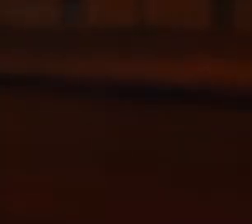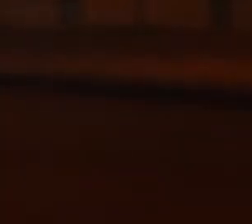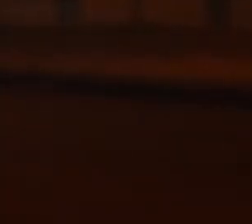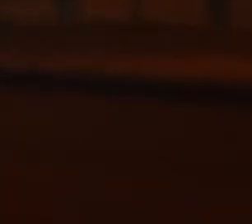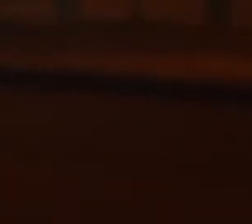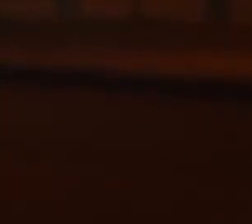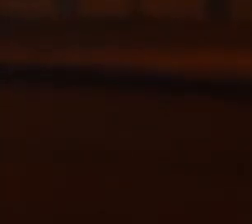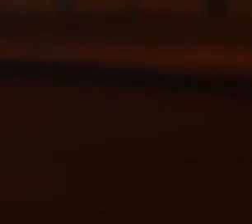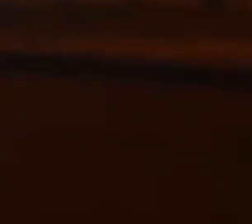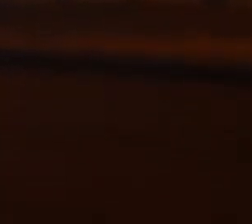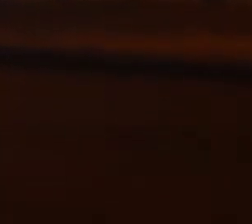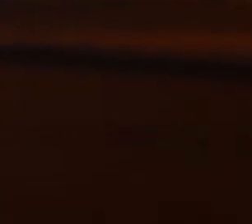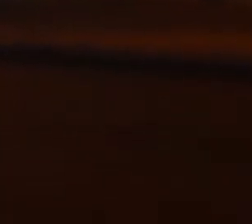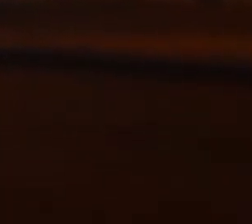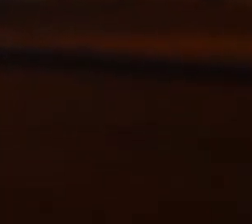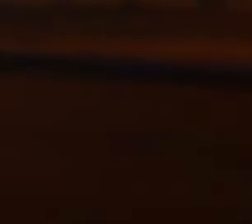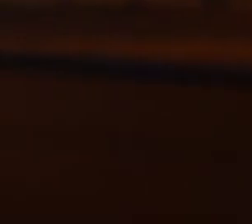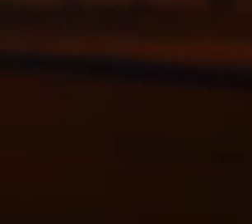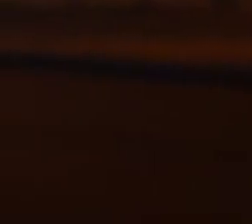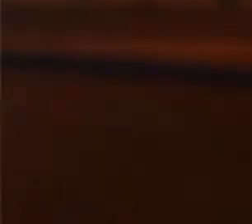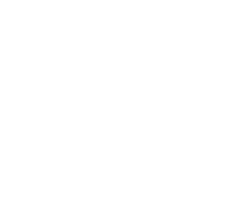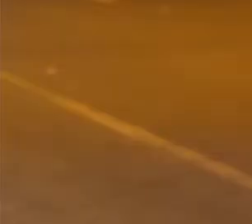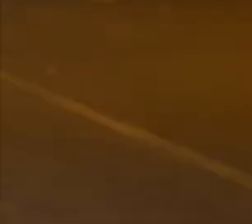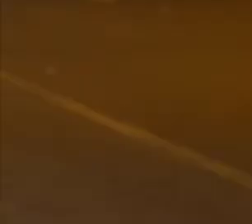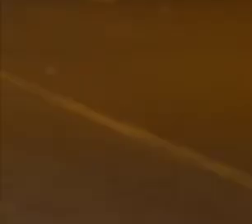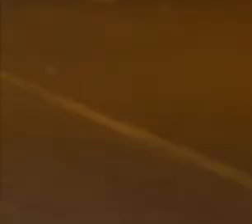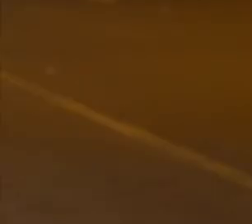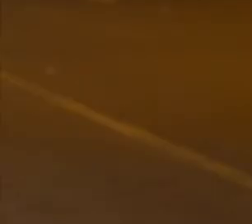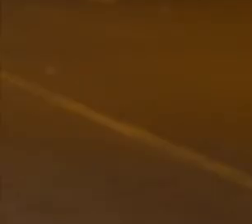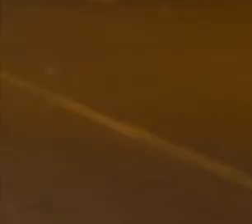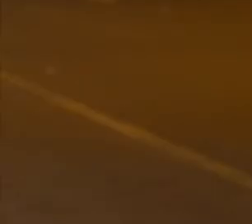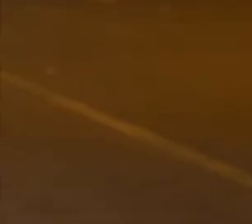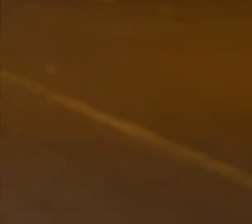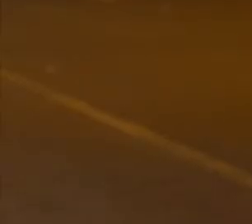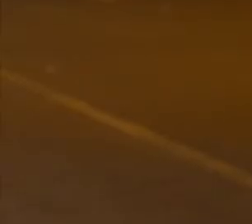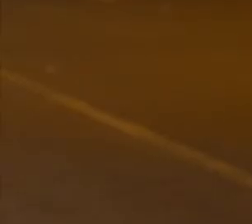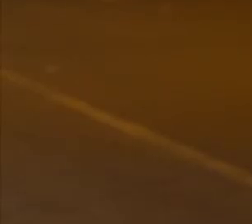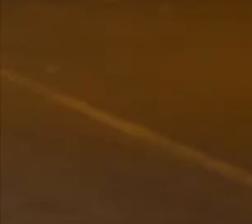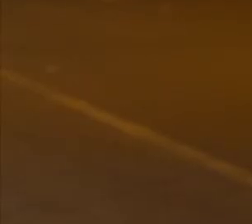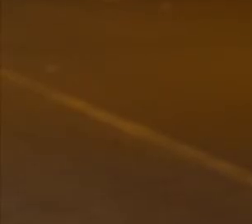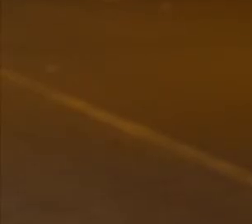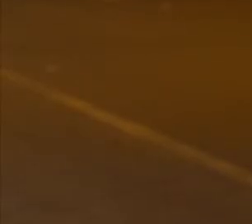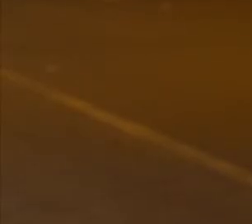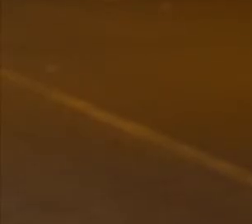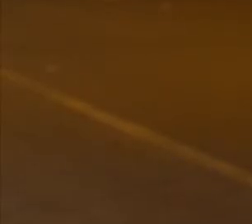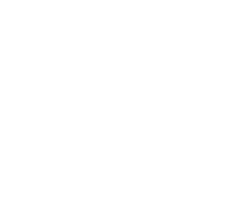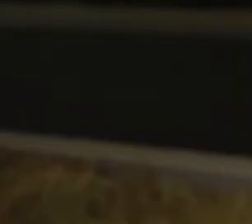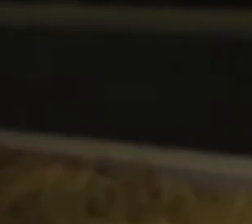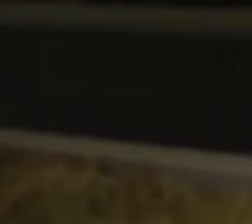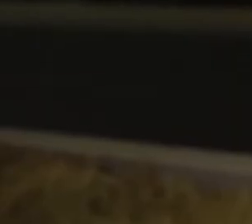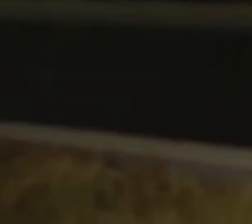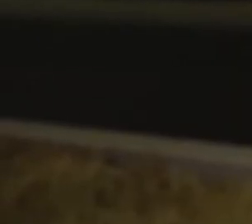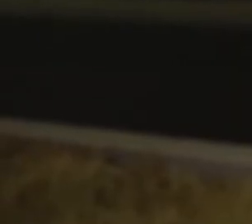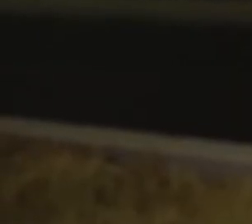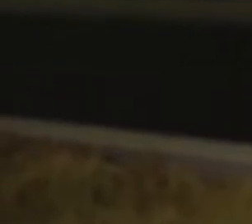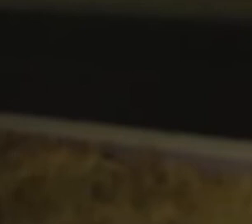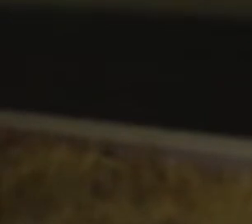تم استدعائنا من قبل أكاديمية السيد عبد الله للعلوم الأمنية. نعمل نقاط تفتيش ودوريات جوالة مع